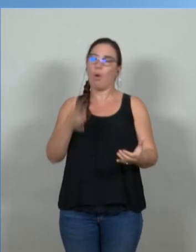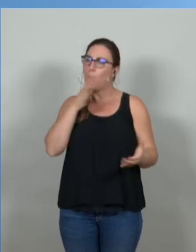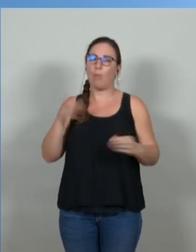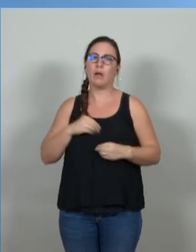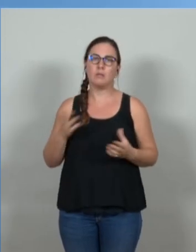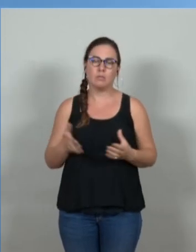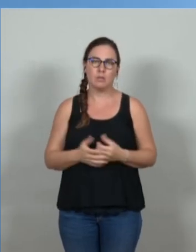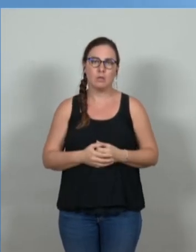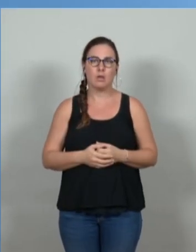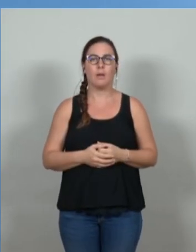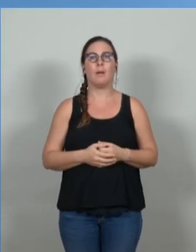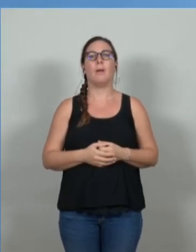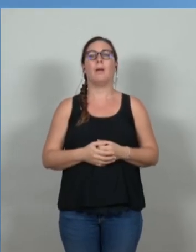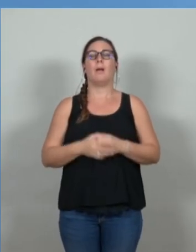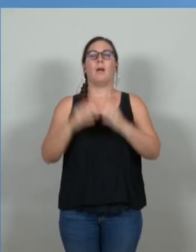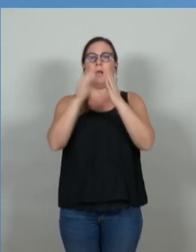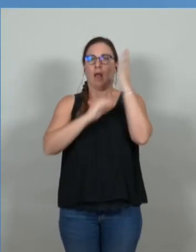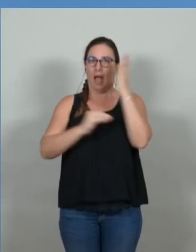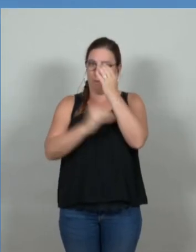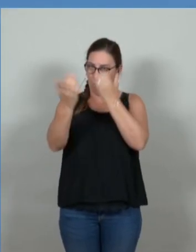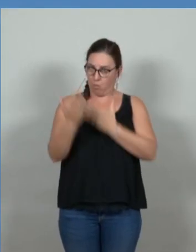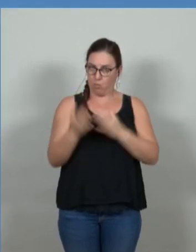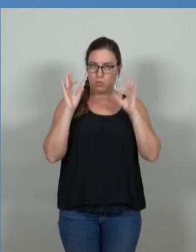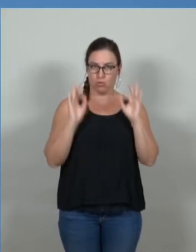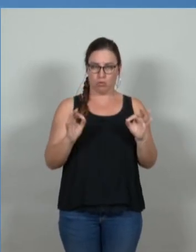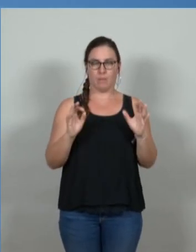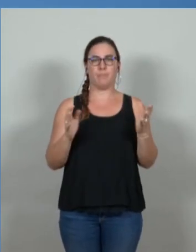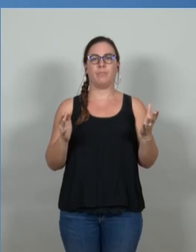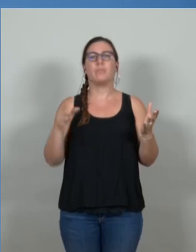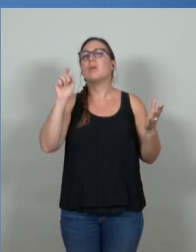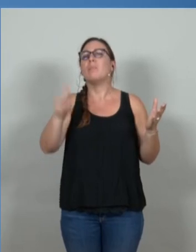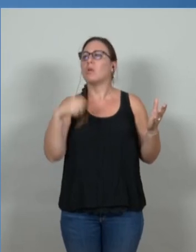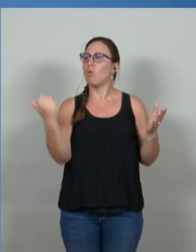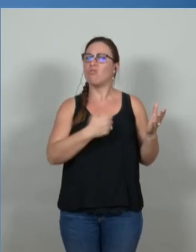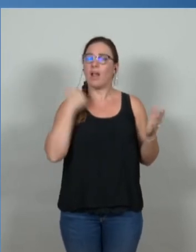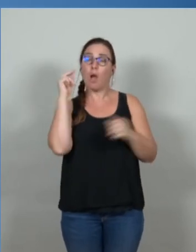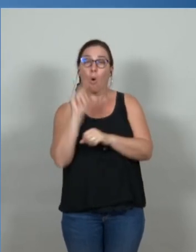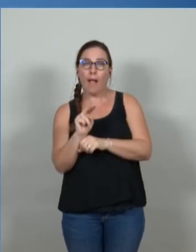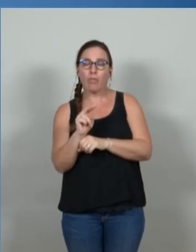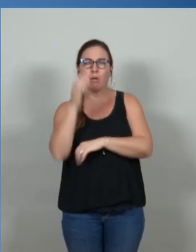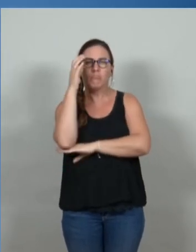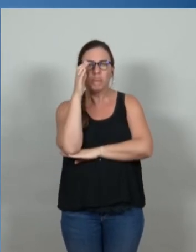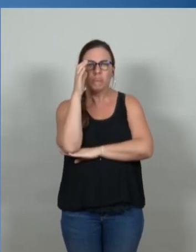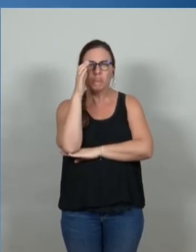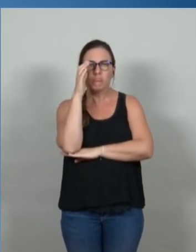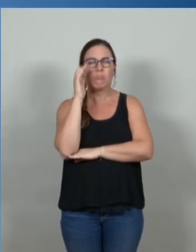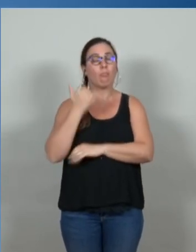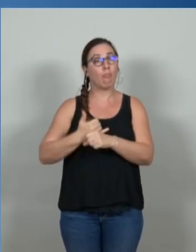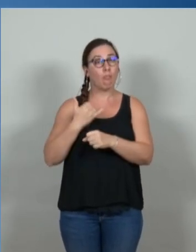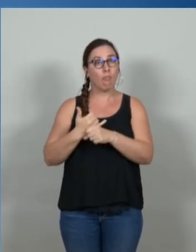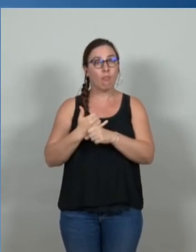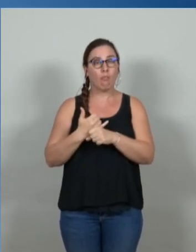concernant votre proposition d'amendement en l'occurrence bien sûr enfin tout à chacun qui regarde ce conseil municipal ne peut que voir la